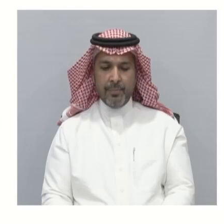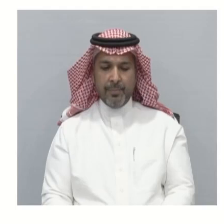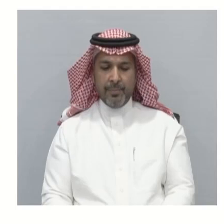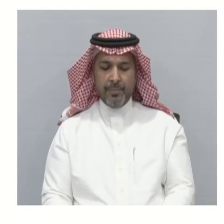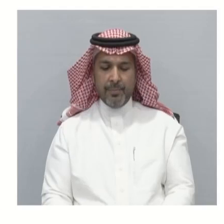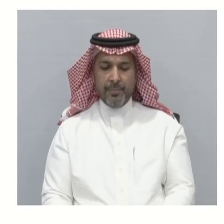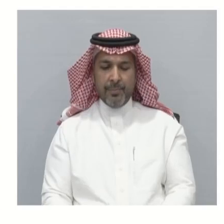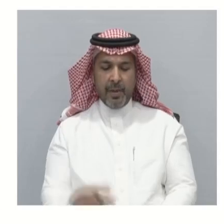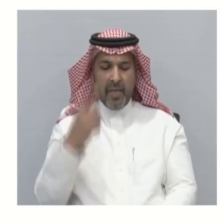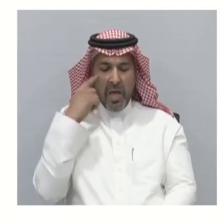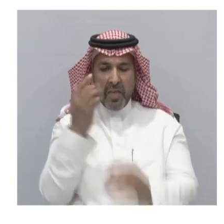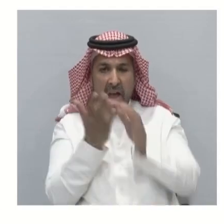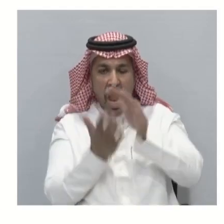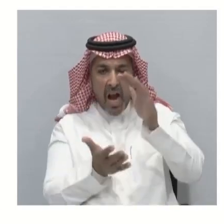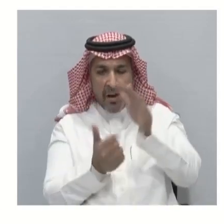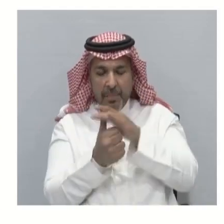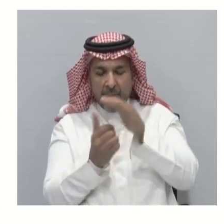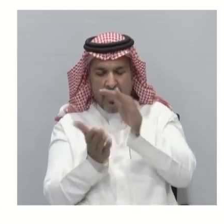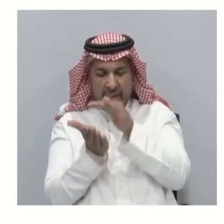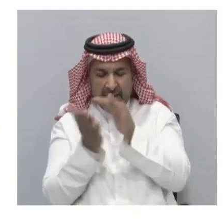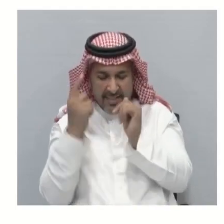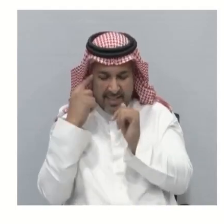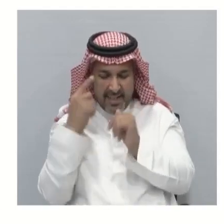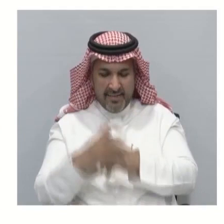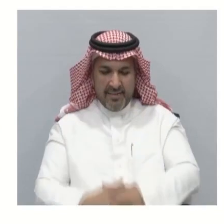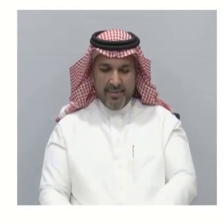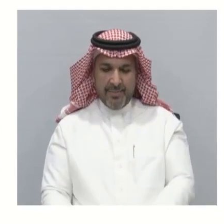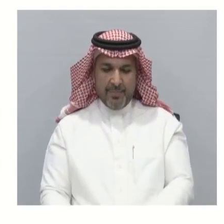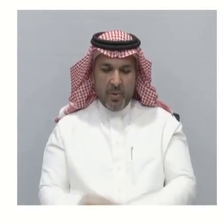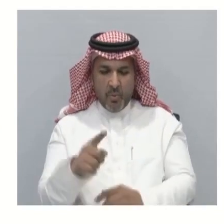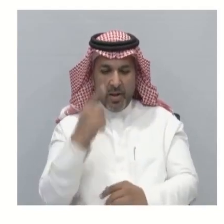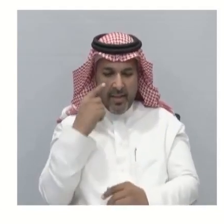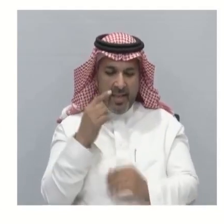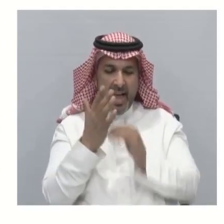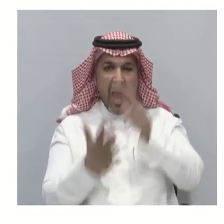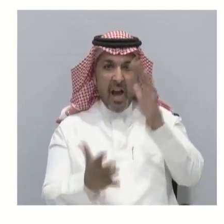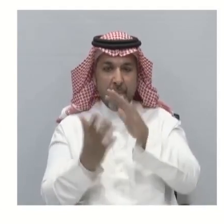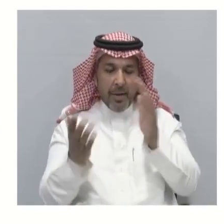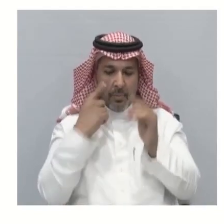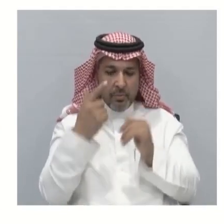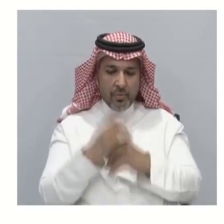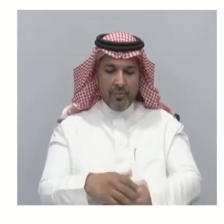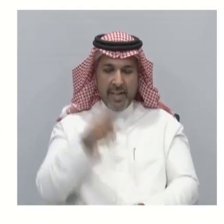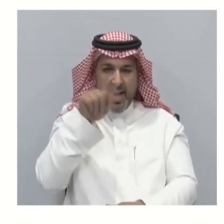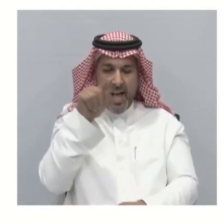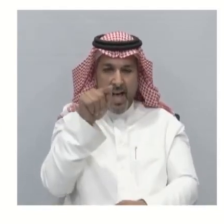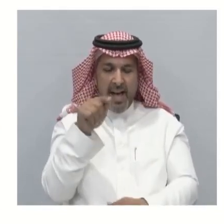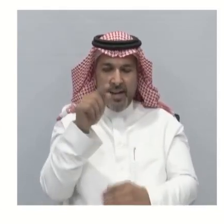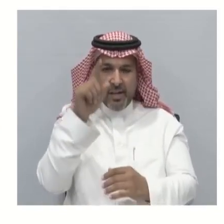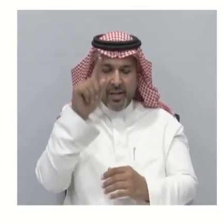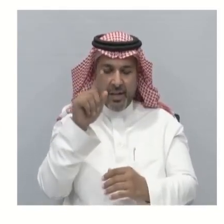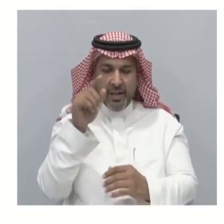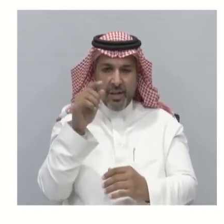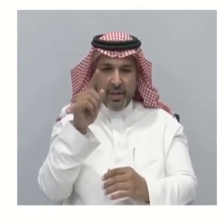ام بي ار كيو ام بي كيو ايش رايكم تعالوا نحط او نضع علامه على الار